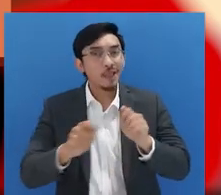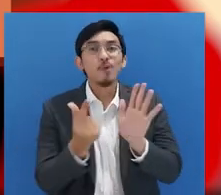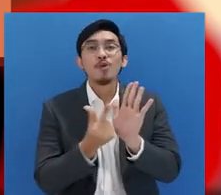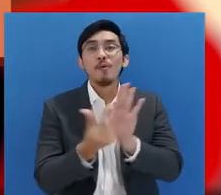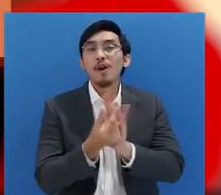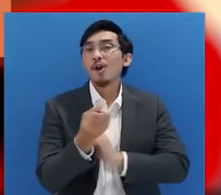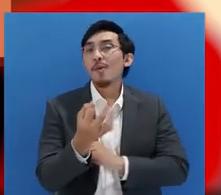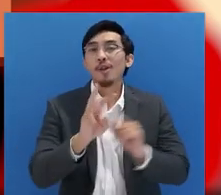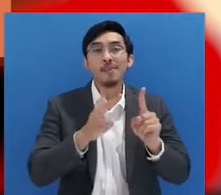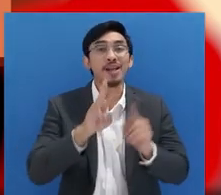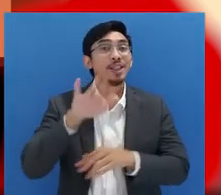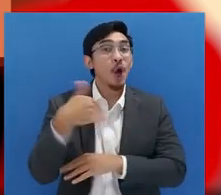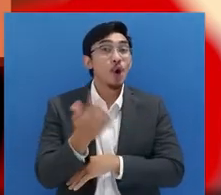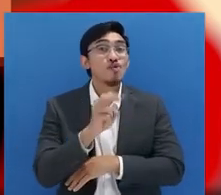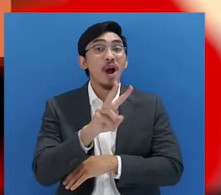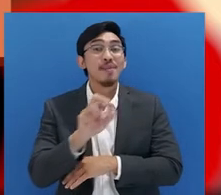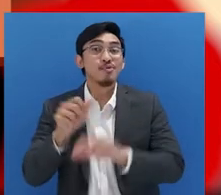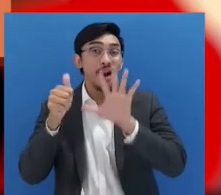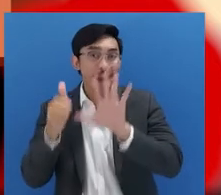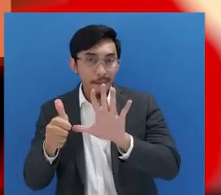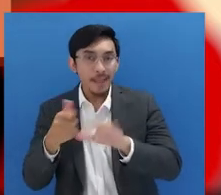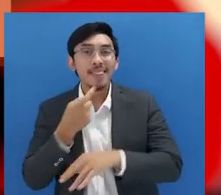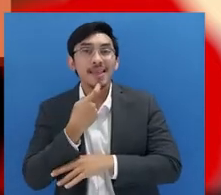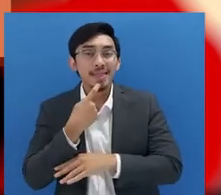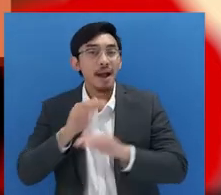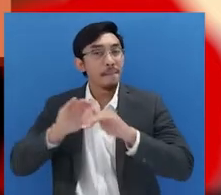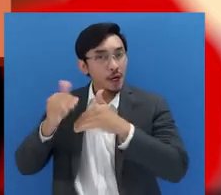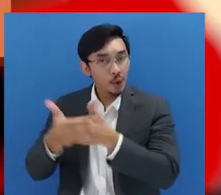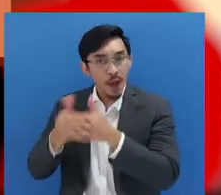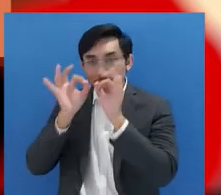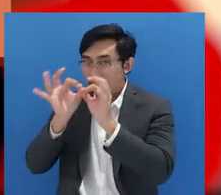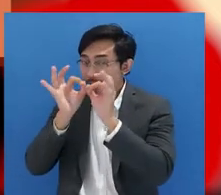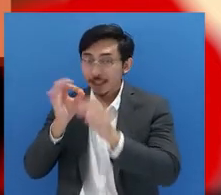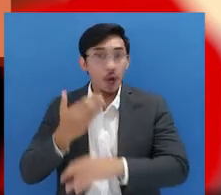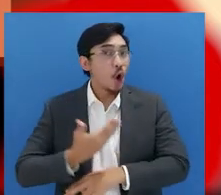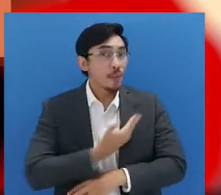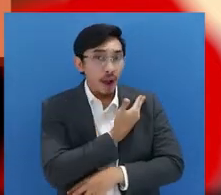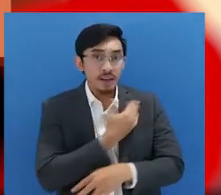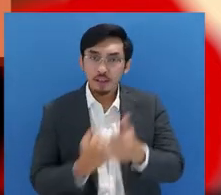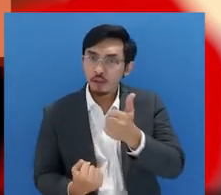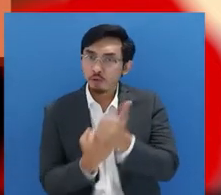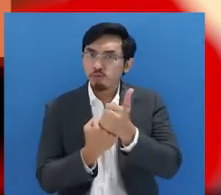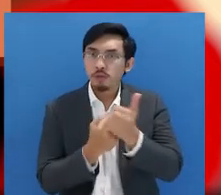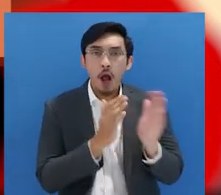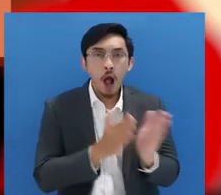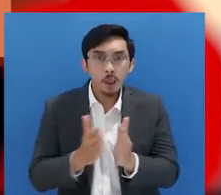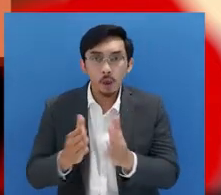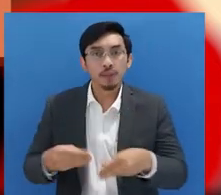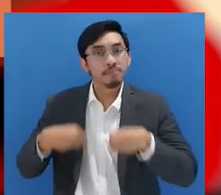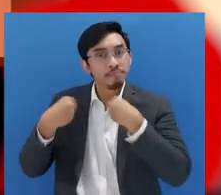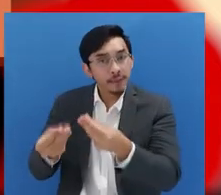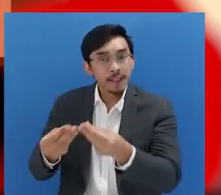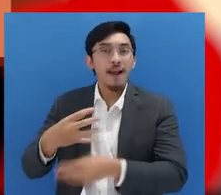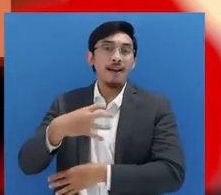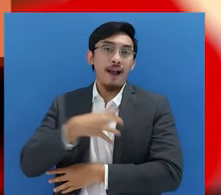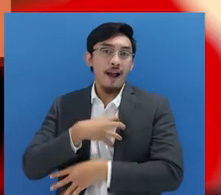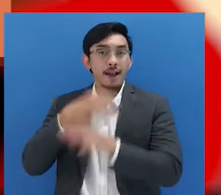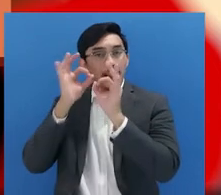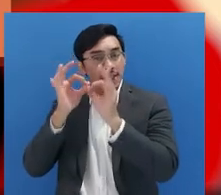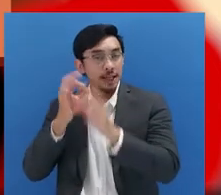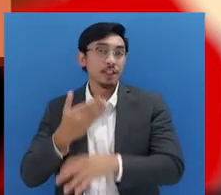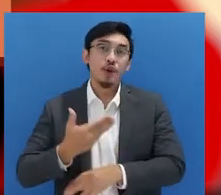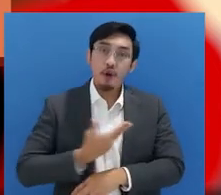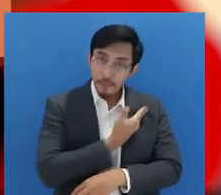Undang-Undang Nomor 13 tahun 2006 tentang perlindungan saksi dan korban menjadi tonggak penanda bagi pengaturan yang menjamin hak-hak saksi dan